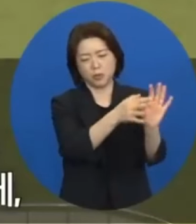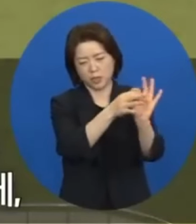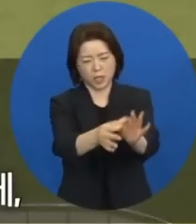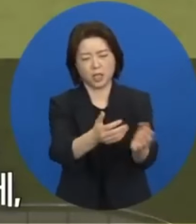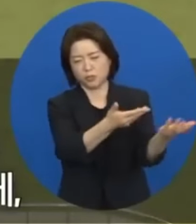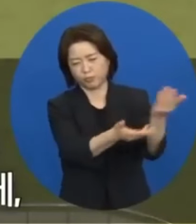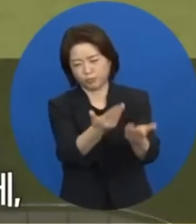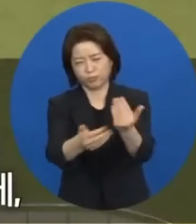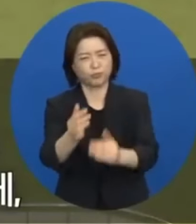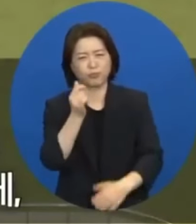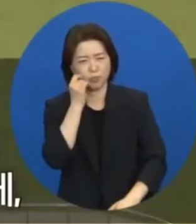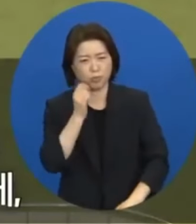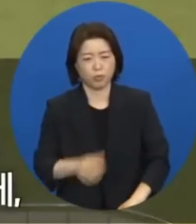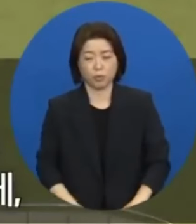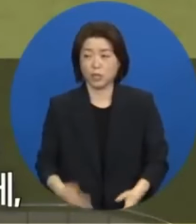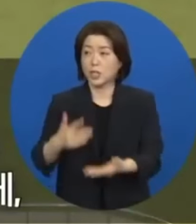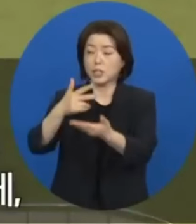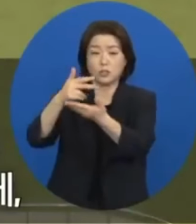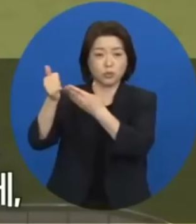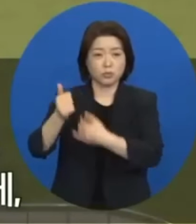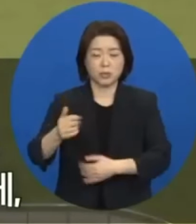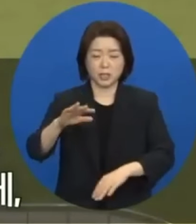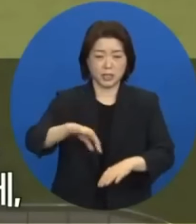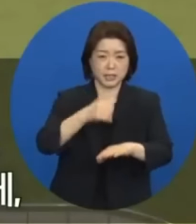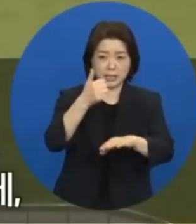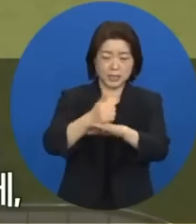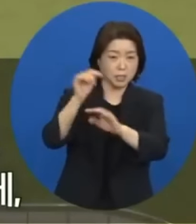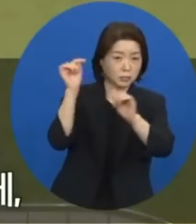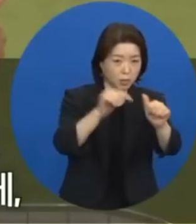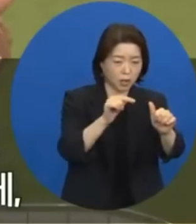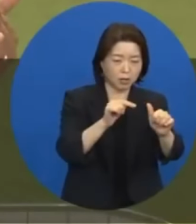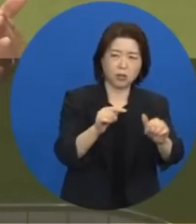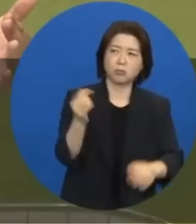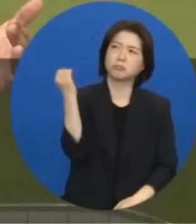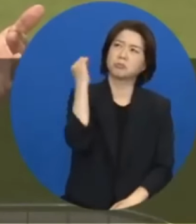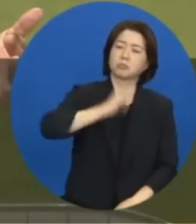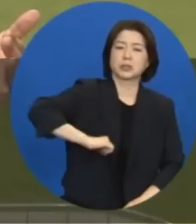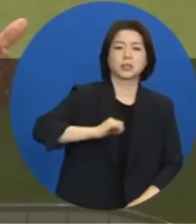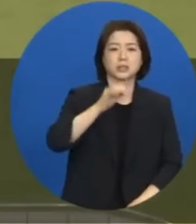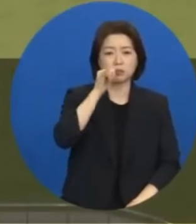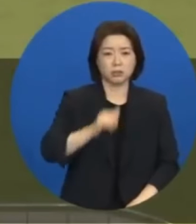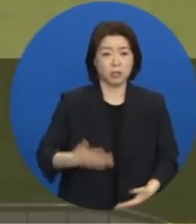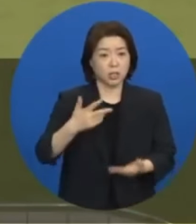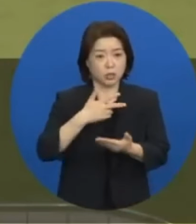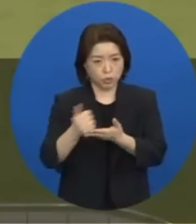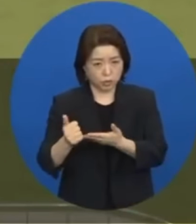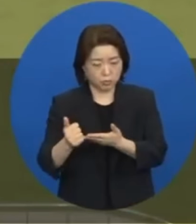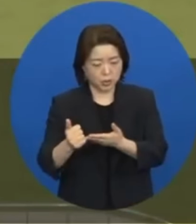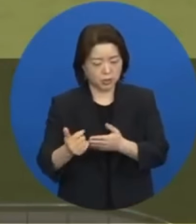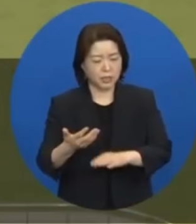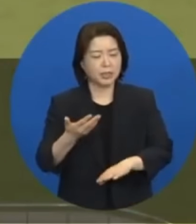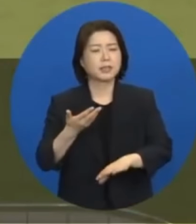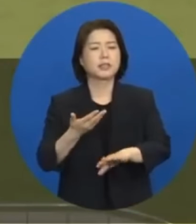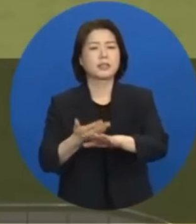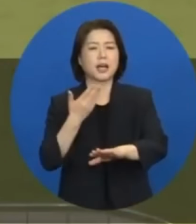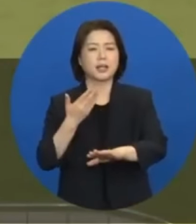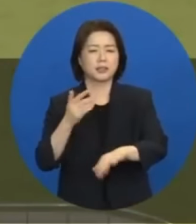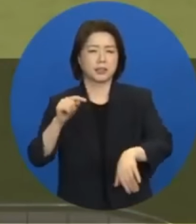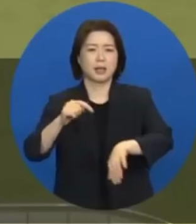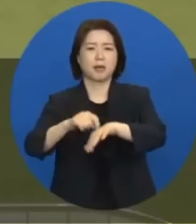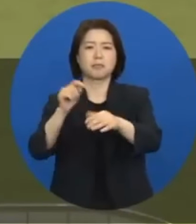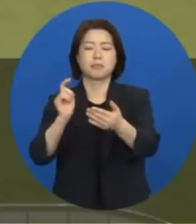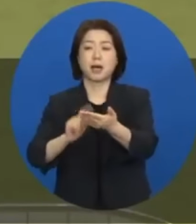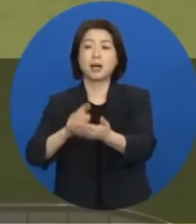것입니다 주님께서 임금님께 명하신 것을 임금님이 지키지 않으셨기 때문에 주님께서는 달리 마음에는